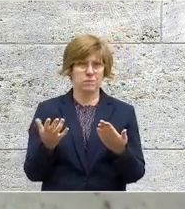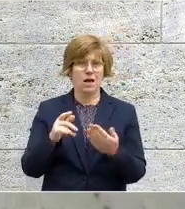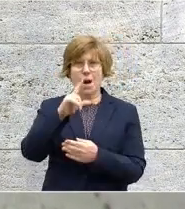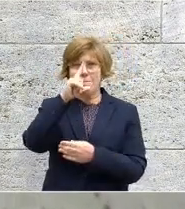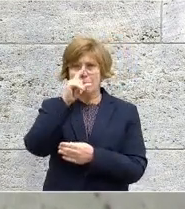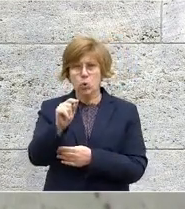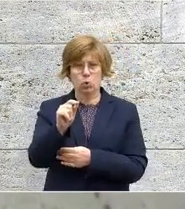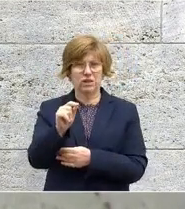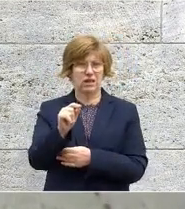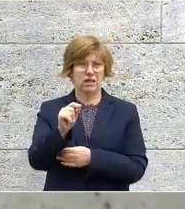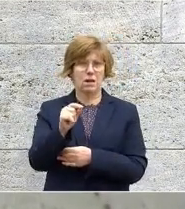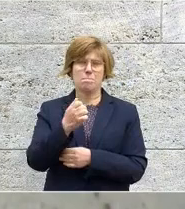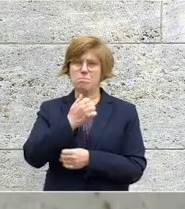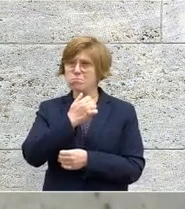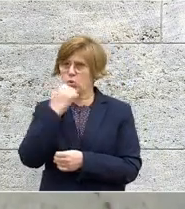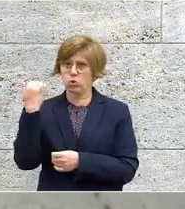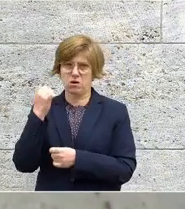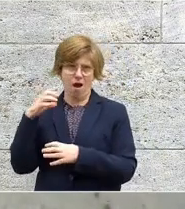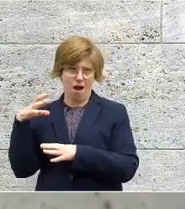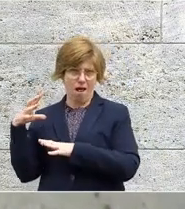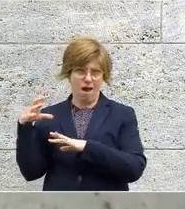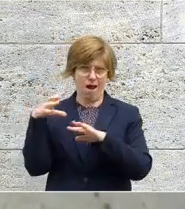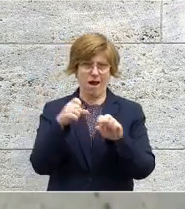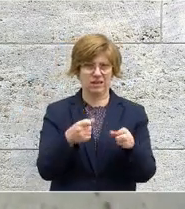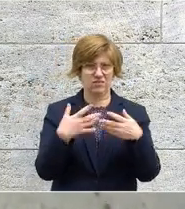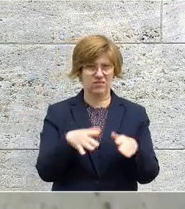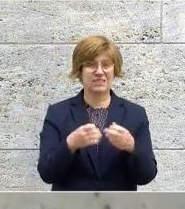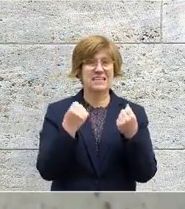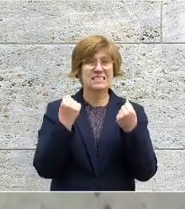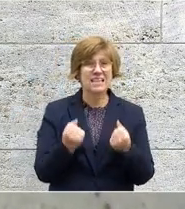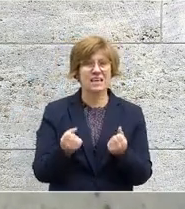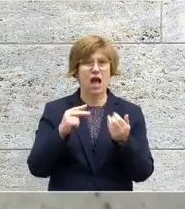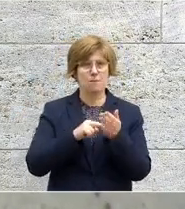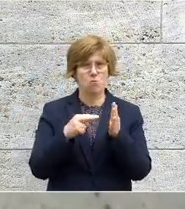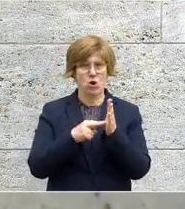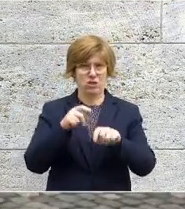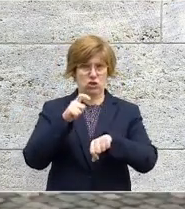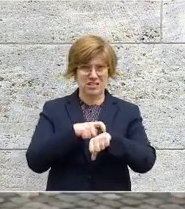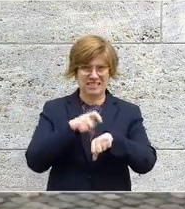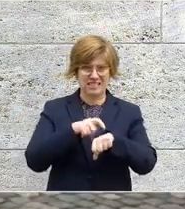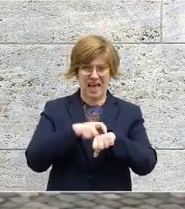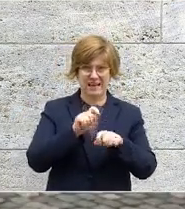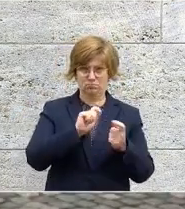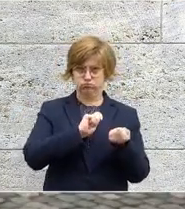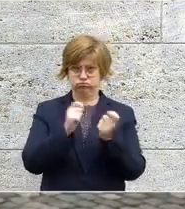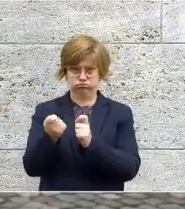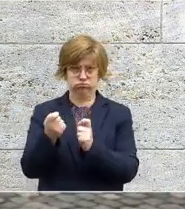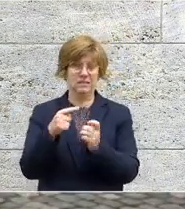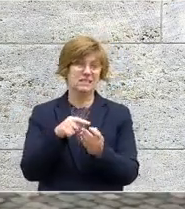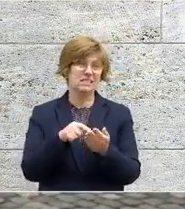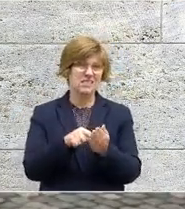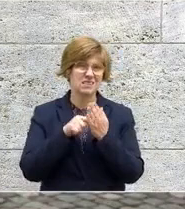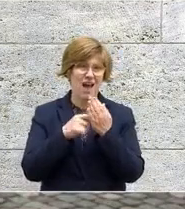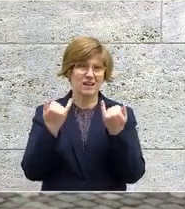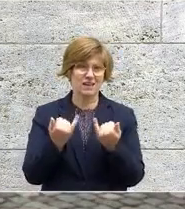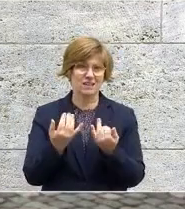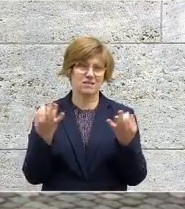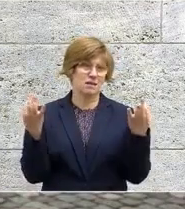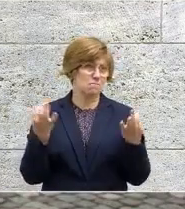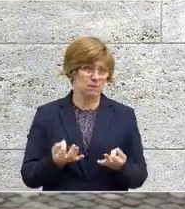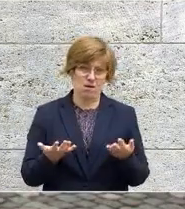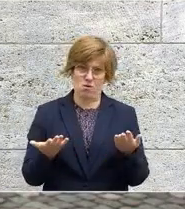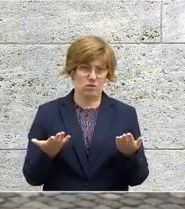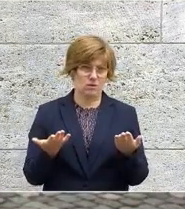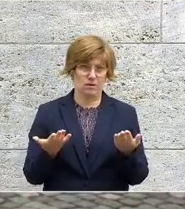von Putins brutalem Angriffskrieg ausgelöste sicherheitspolitische Zeitenwende lehrt uns jedoch, das ist bitter